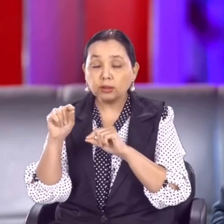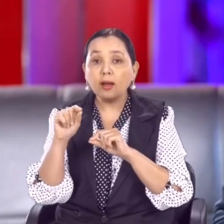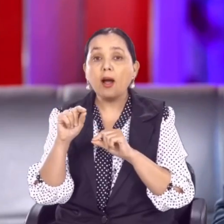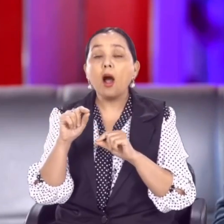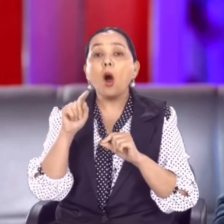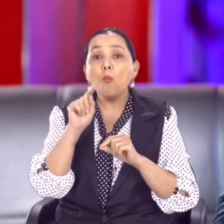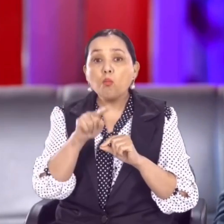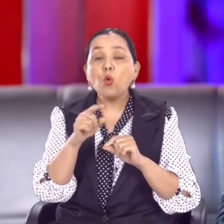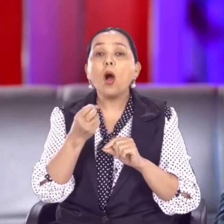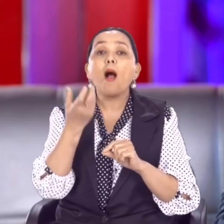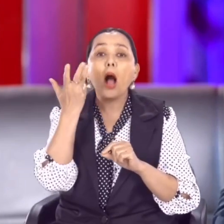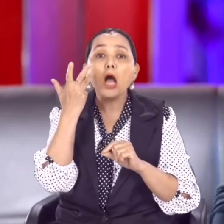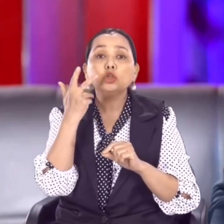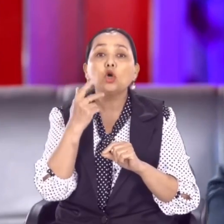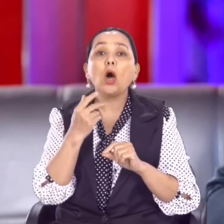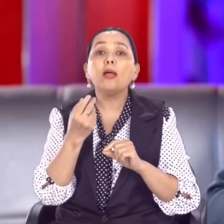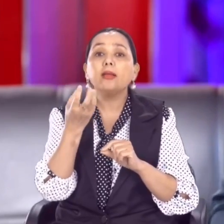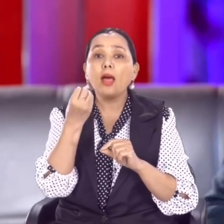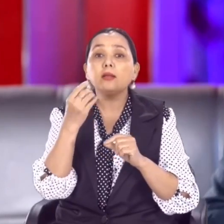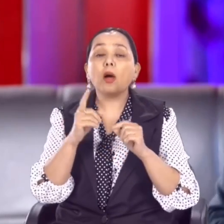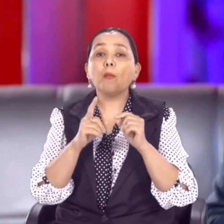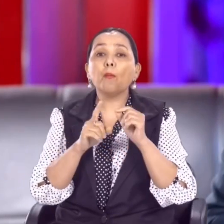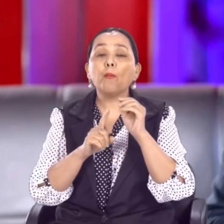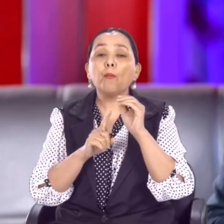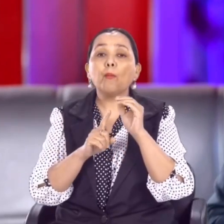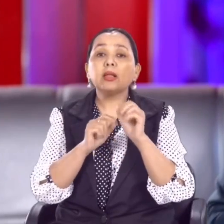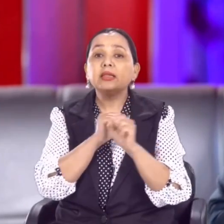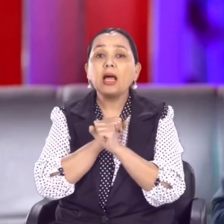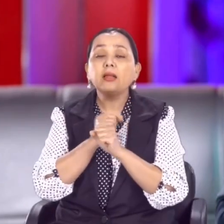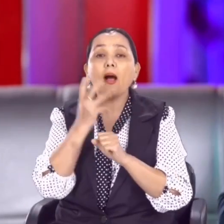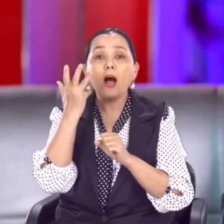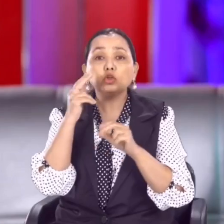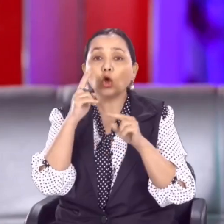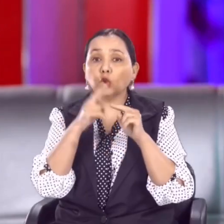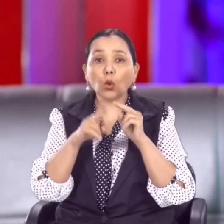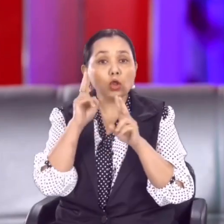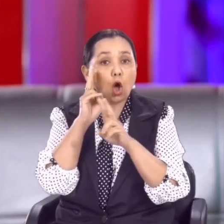deyishimiz mumkin. U qachon yana boshlanishi noma'lum.